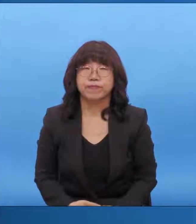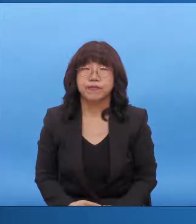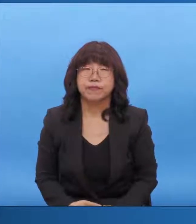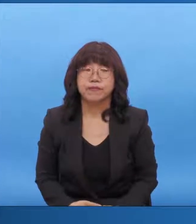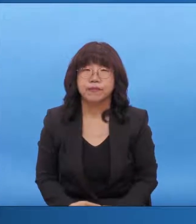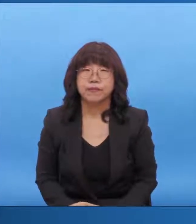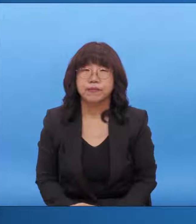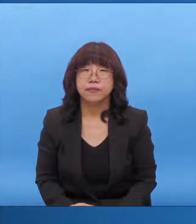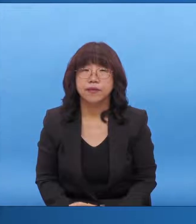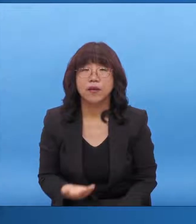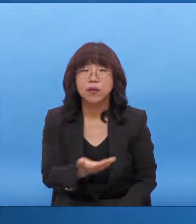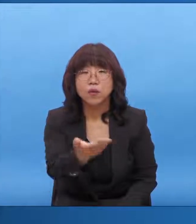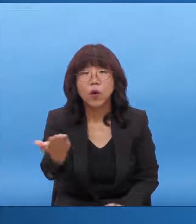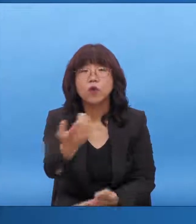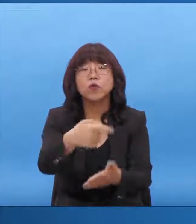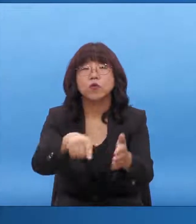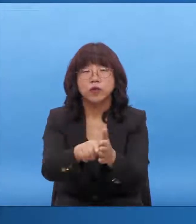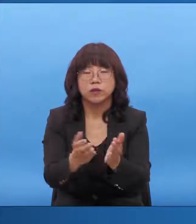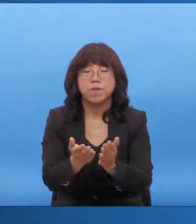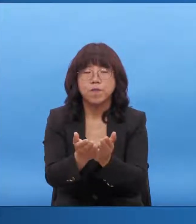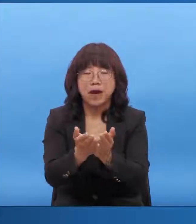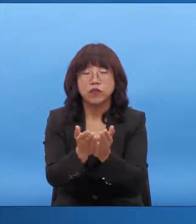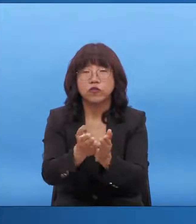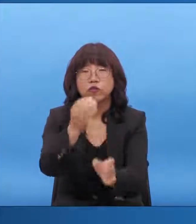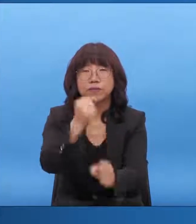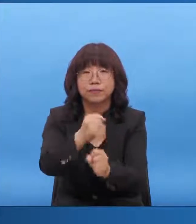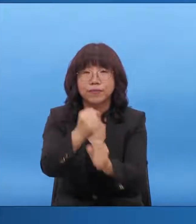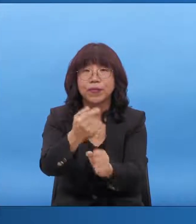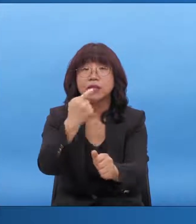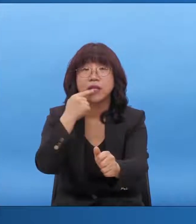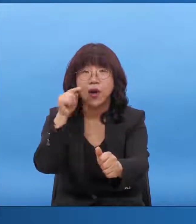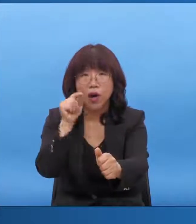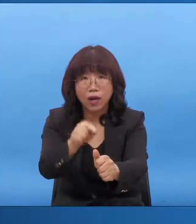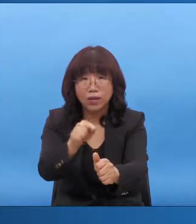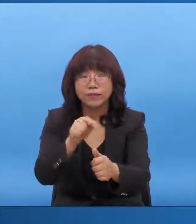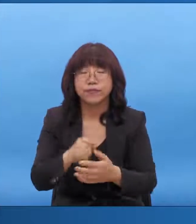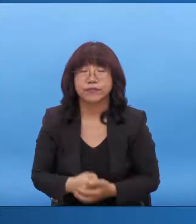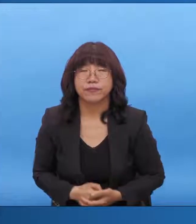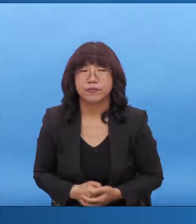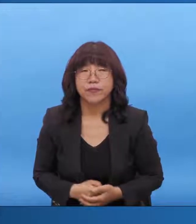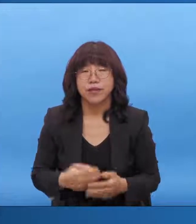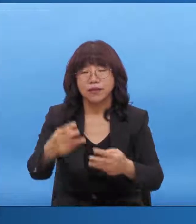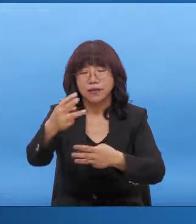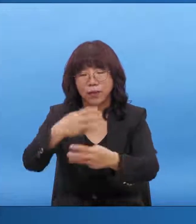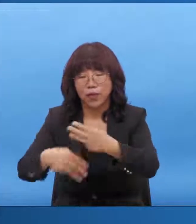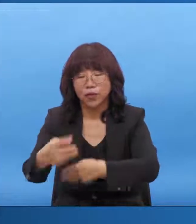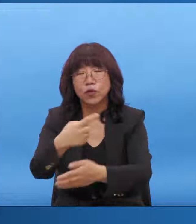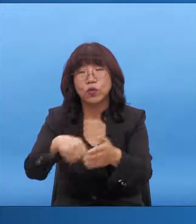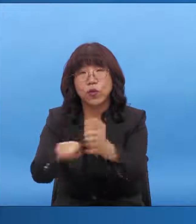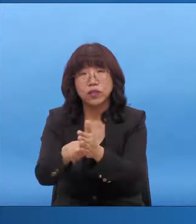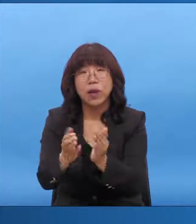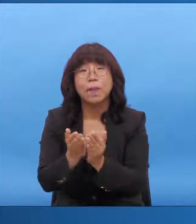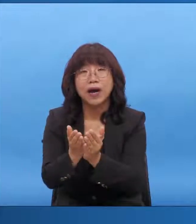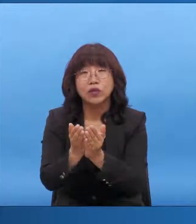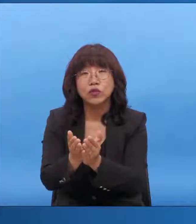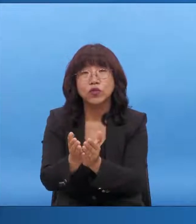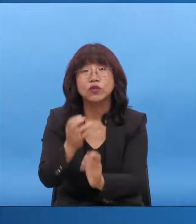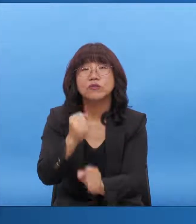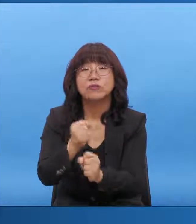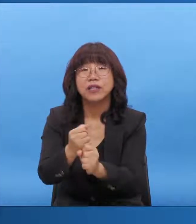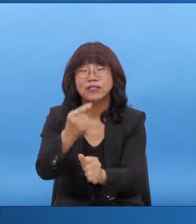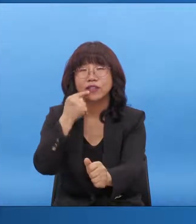world. 너를 위해서 방주 만들어라. Make the ark for yourself. 렘넌트 위해서 방주 만들어라. Make the ark for the